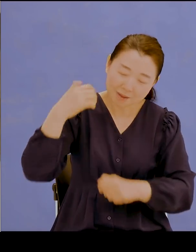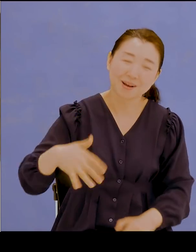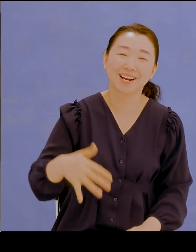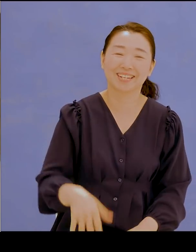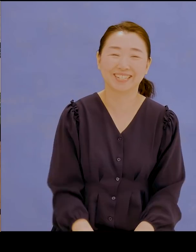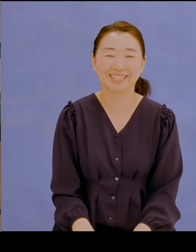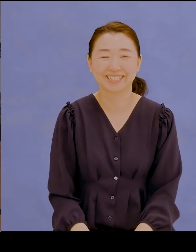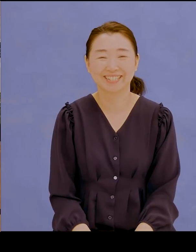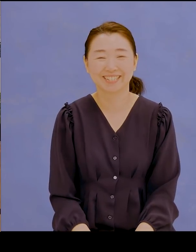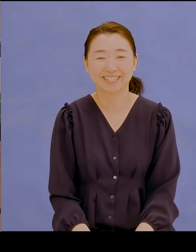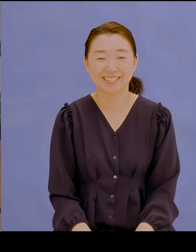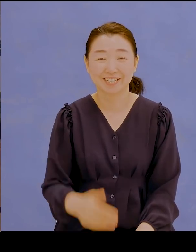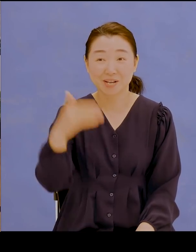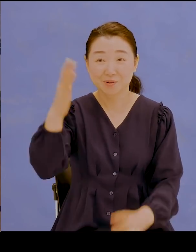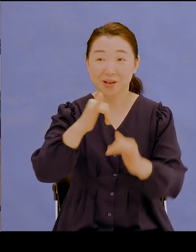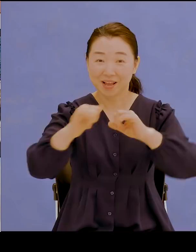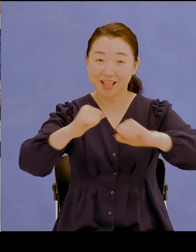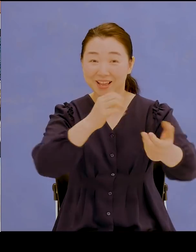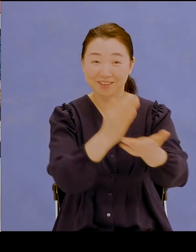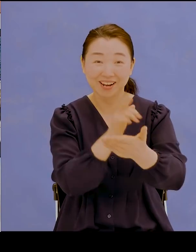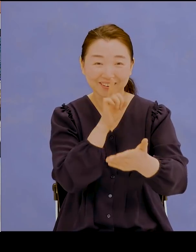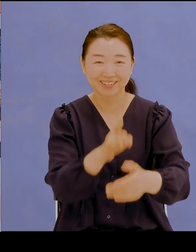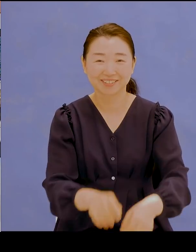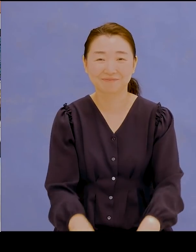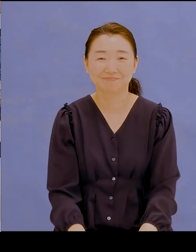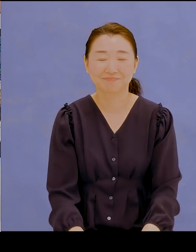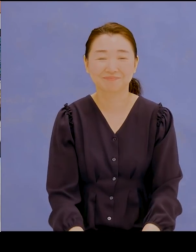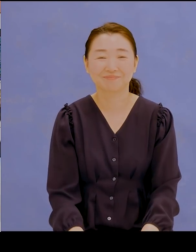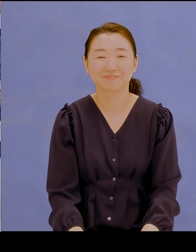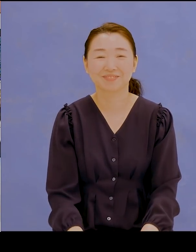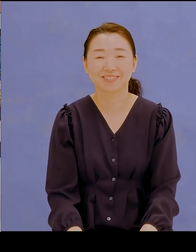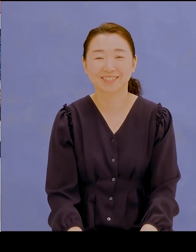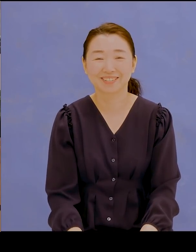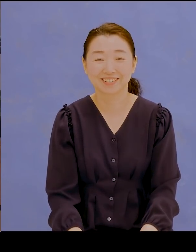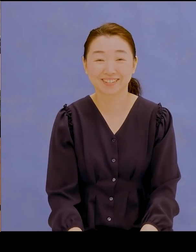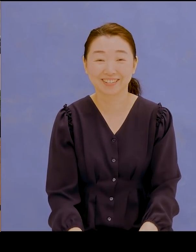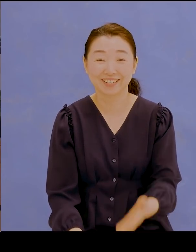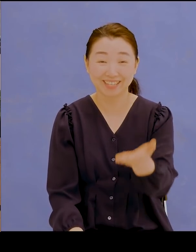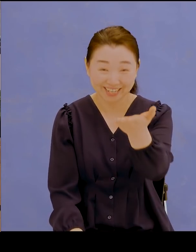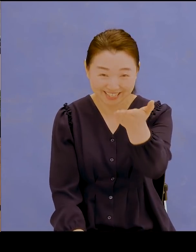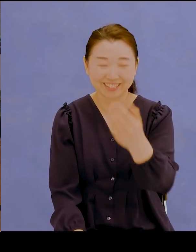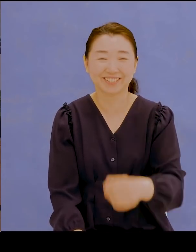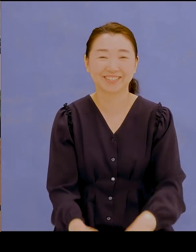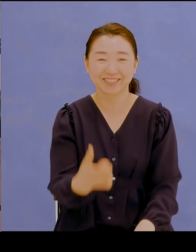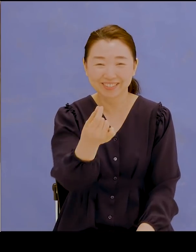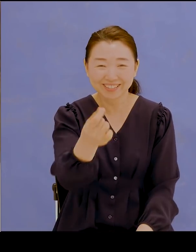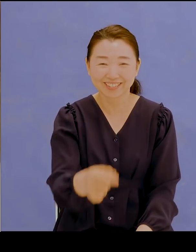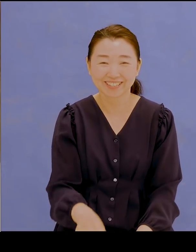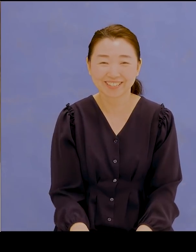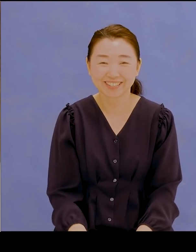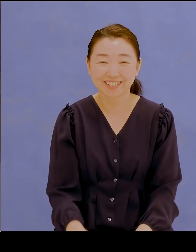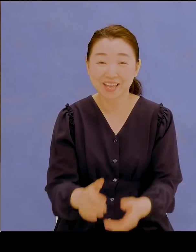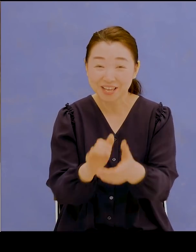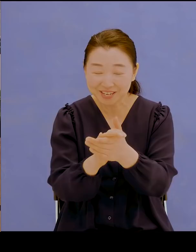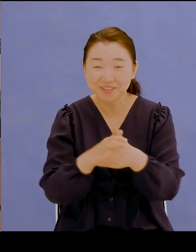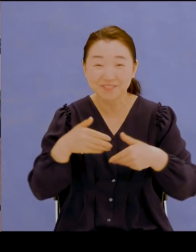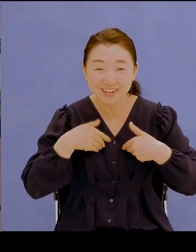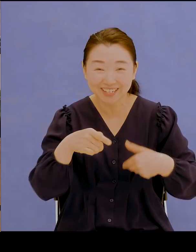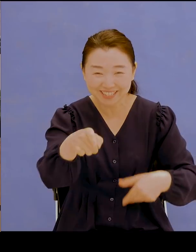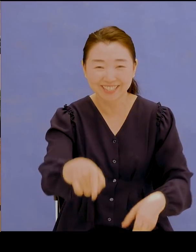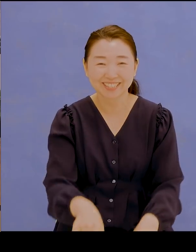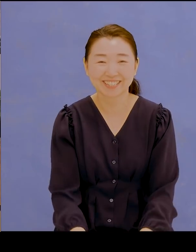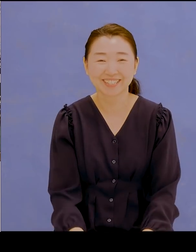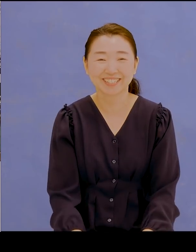아직 멀었을 거예요. 부격꾼 노릇 하지 말라고 그랬잖아요. 네, 앞으로 당신. 네, 저도 그래요. 기도해야지. 네.